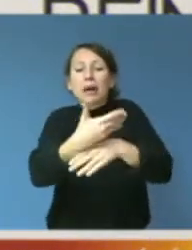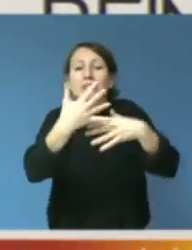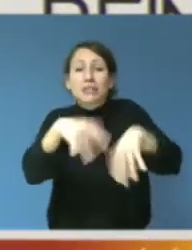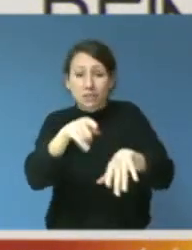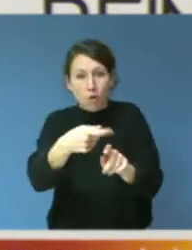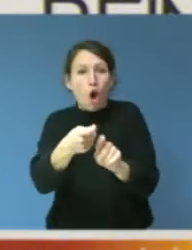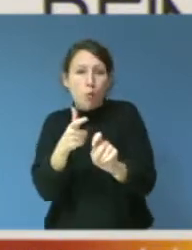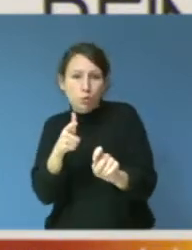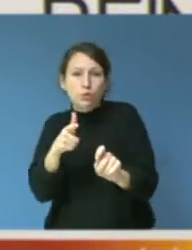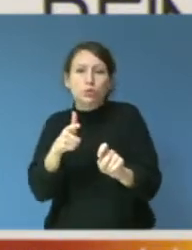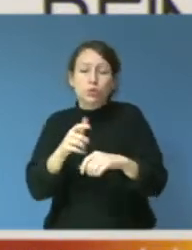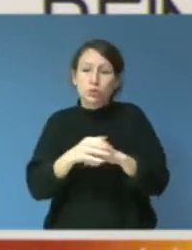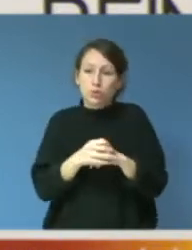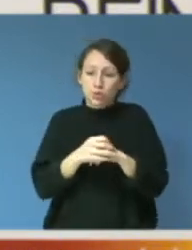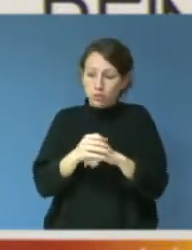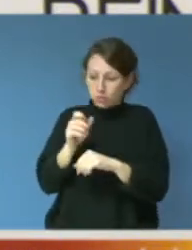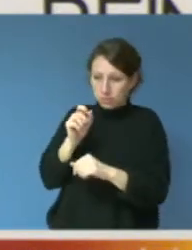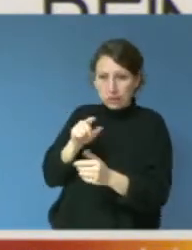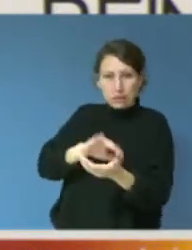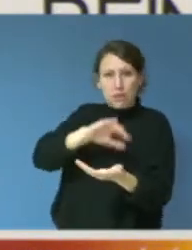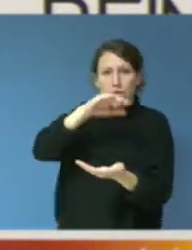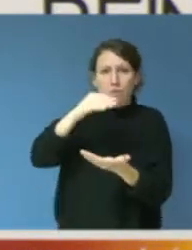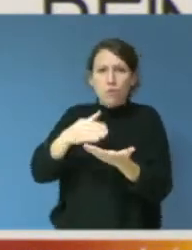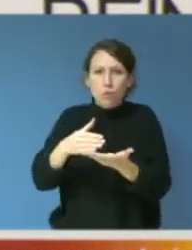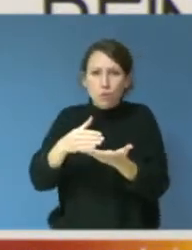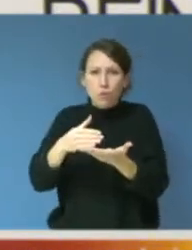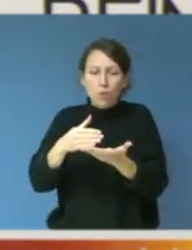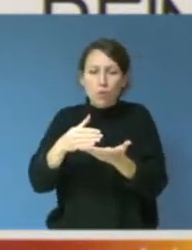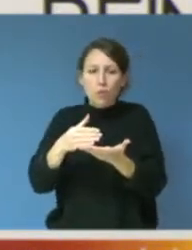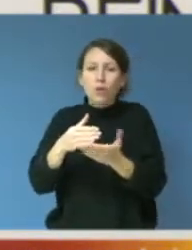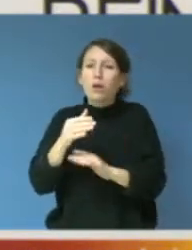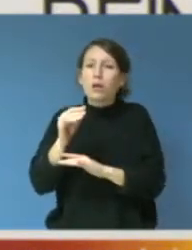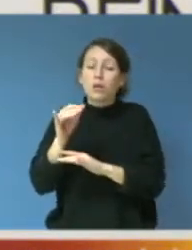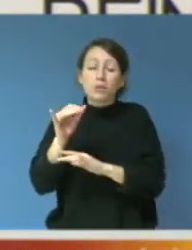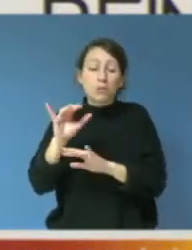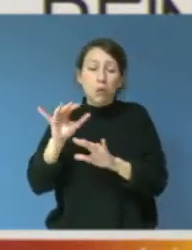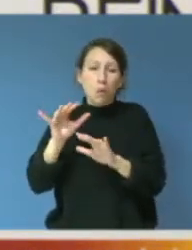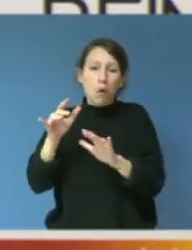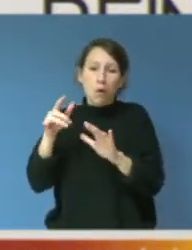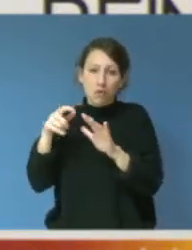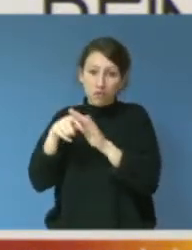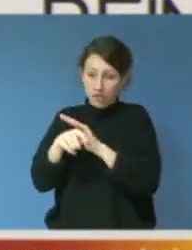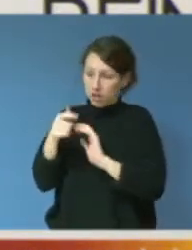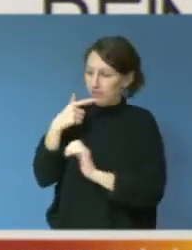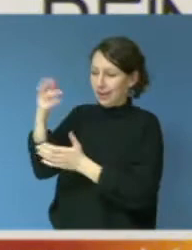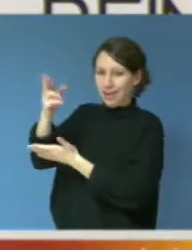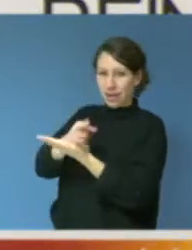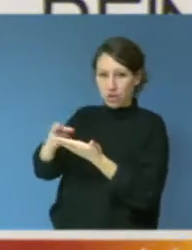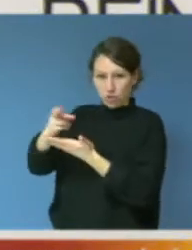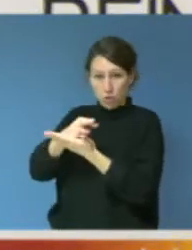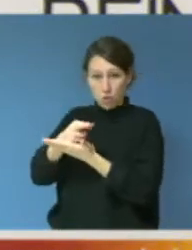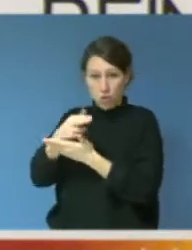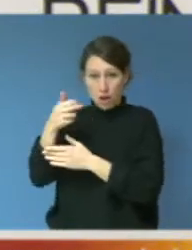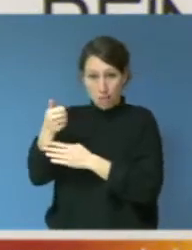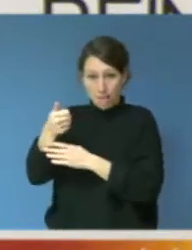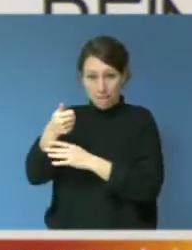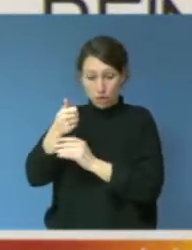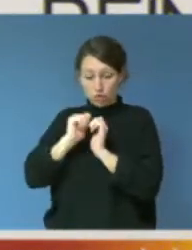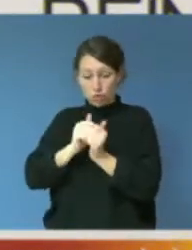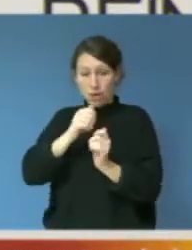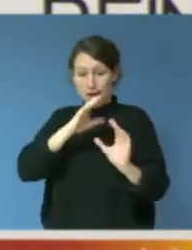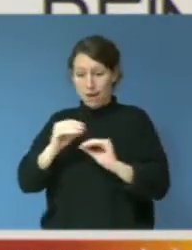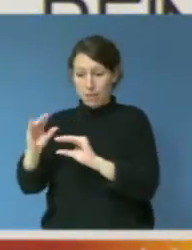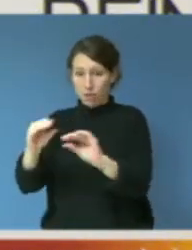fonds a été financé de la façon suivante. La région a mis 2 € par habitant. La Banque